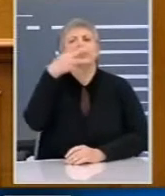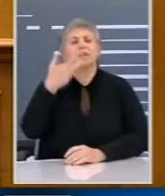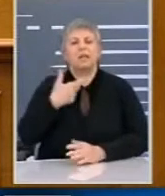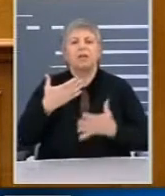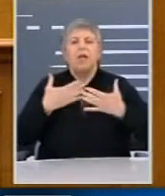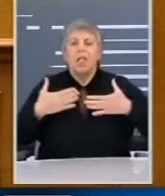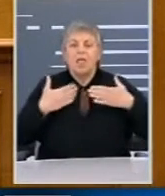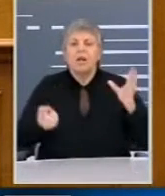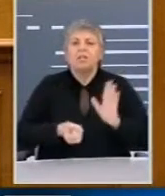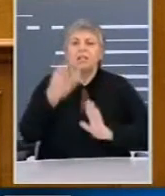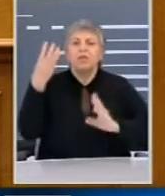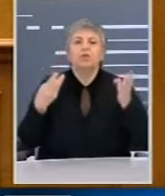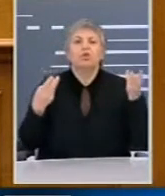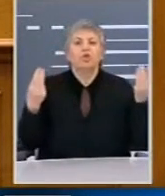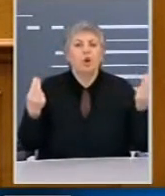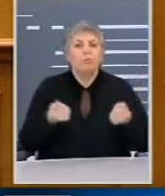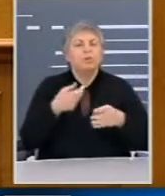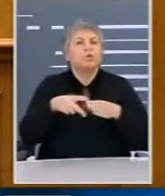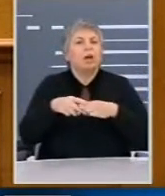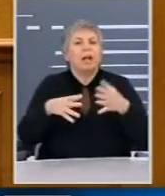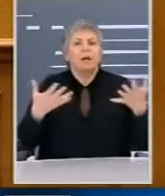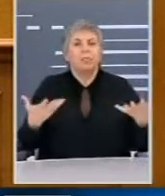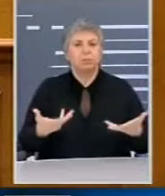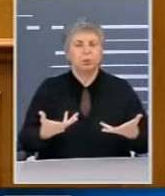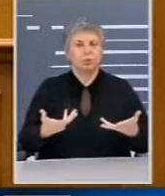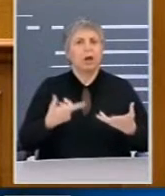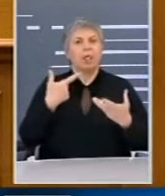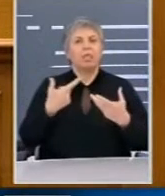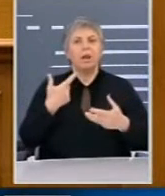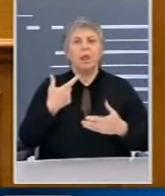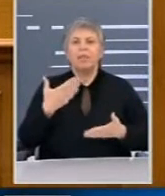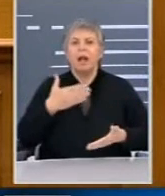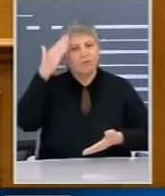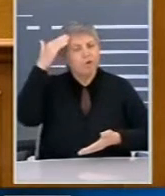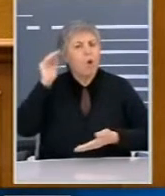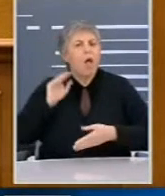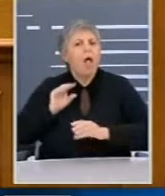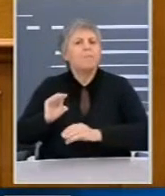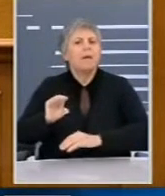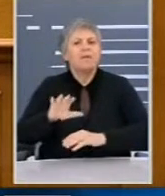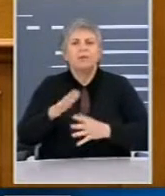να αντιμετωπίσει το πρόβλημα της επένδυσης στην πραγματική οικονομία.